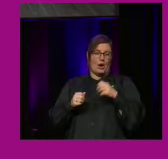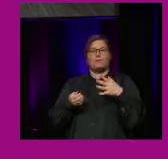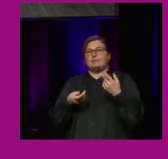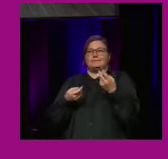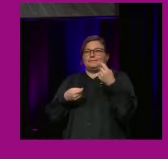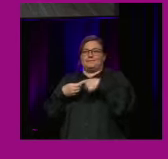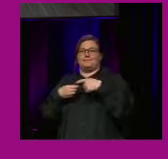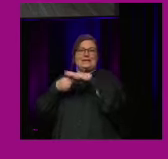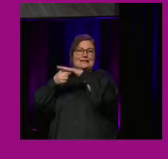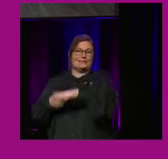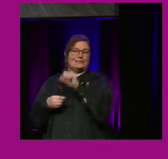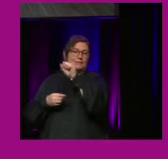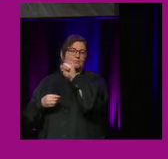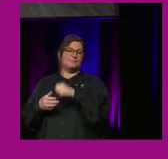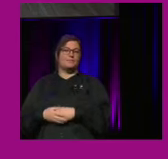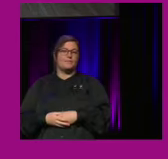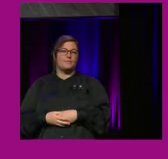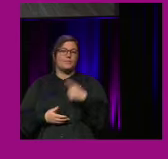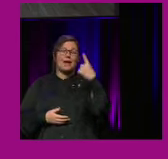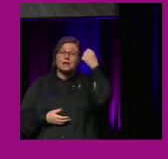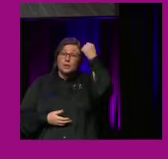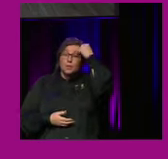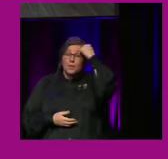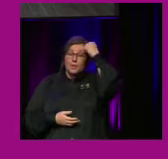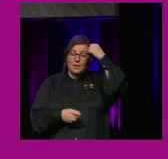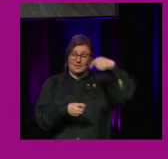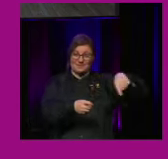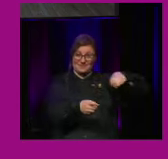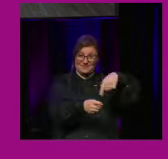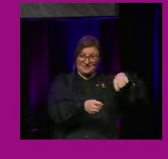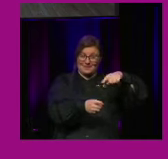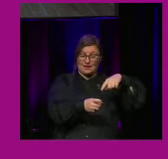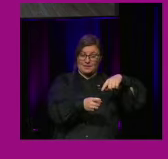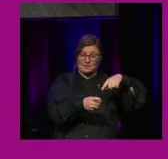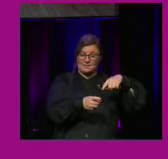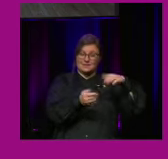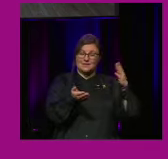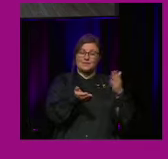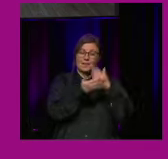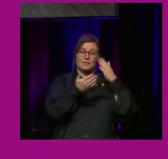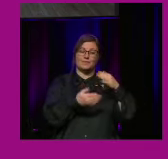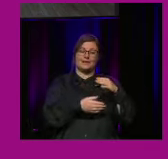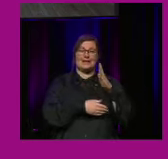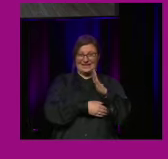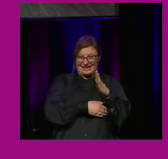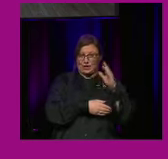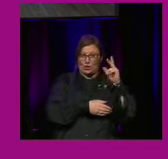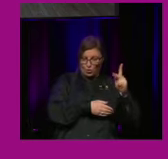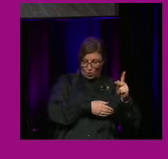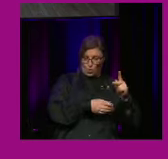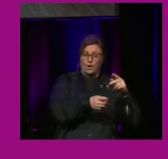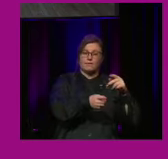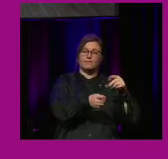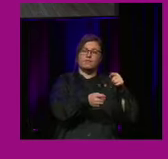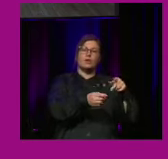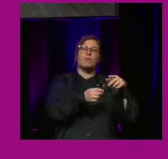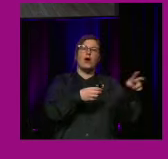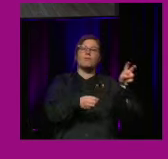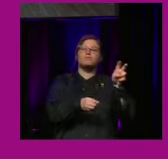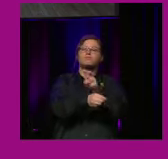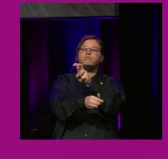Men då ska man veta det att samtidigt så har justitiekanslern tillsyn